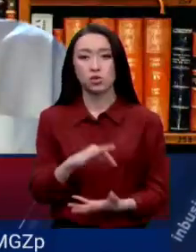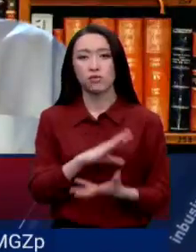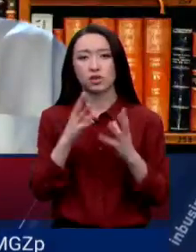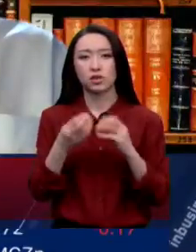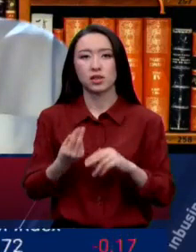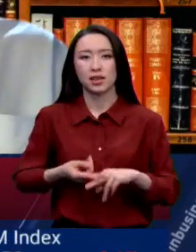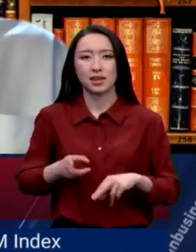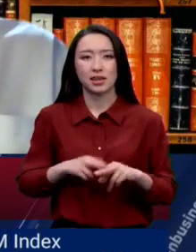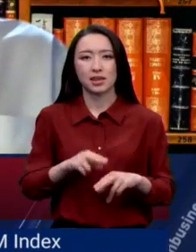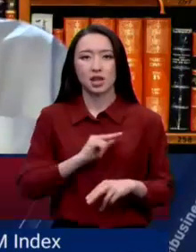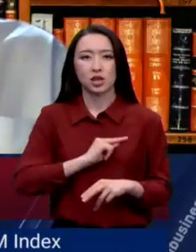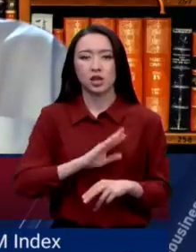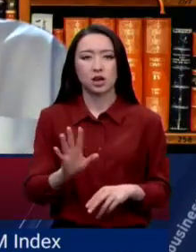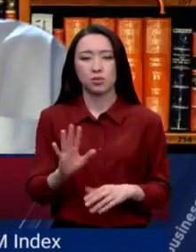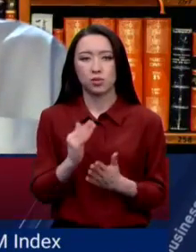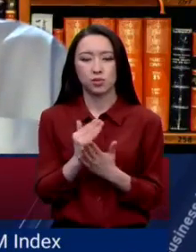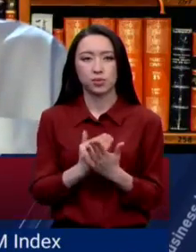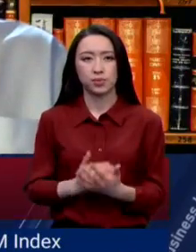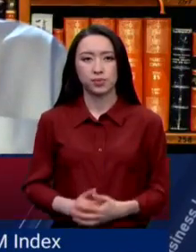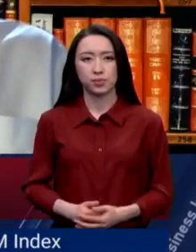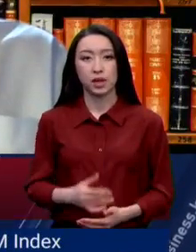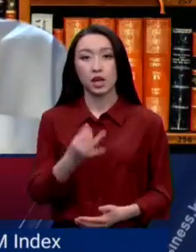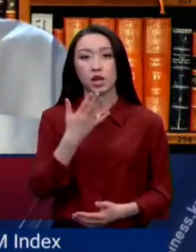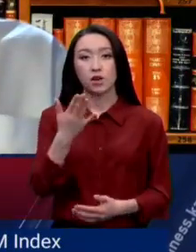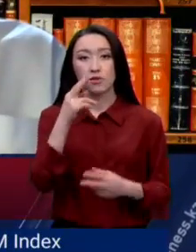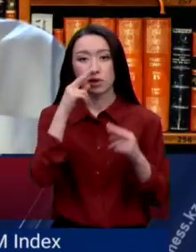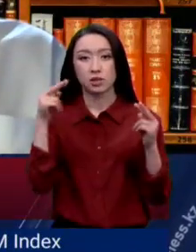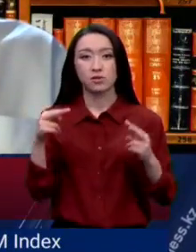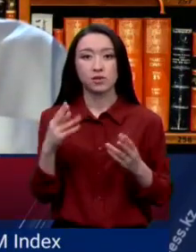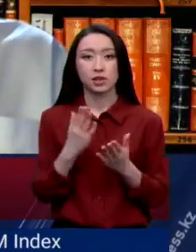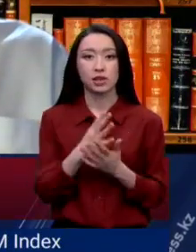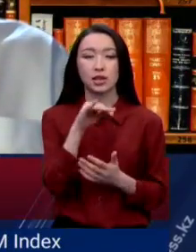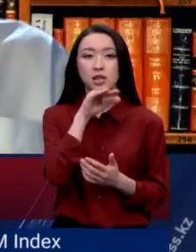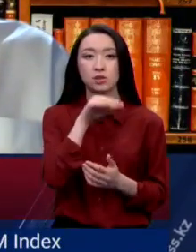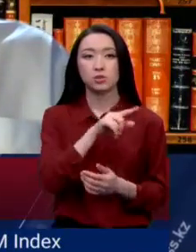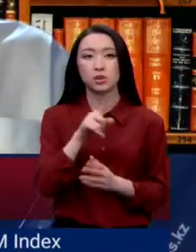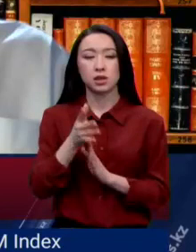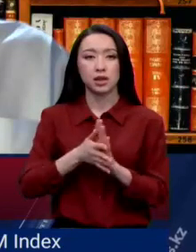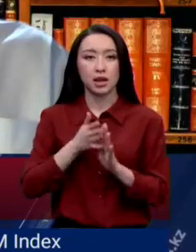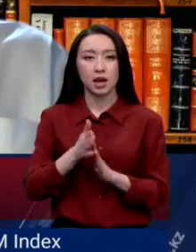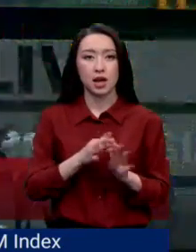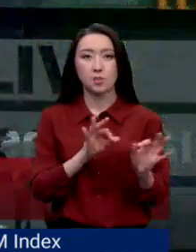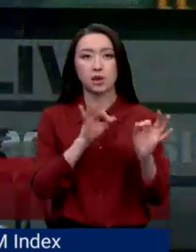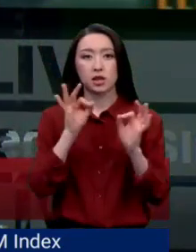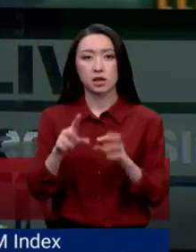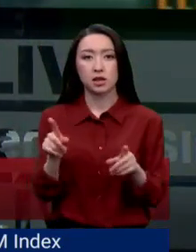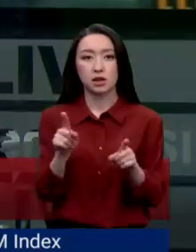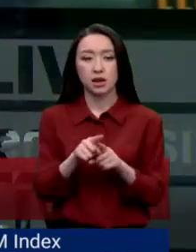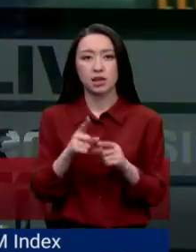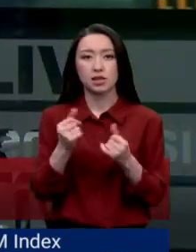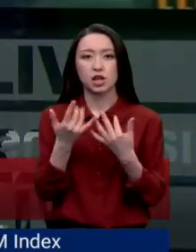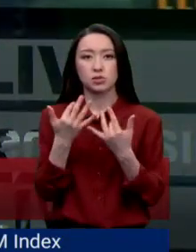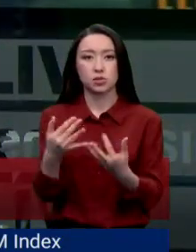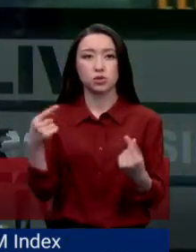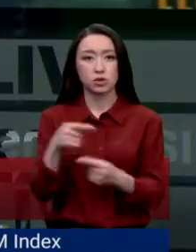это не рабочая штука. Ну и вы подтверждаете, и ряд экспертов говорит о том, что предложение в принципе не поспевает за спросом, это